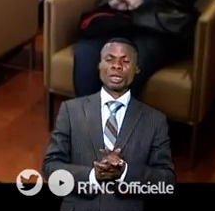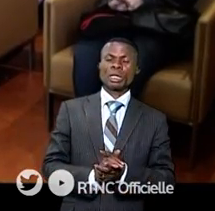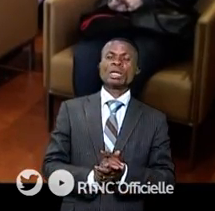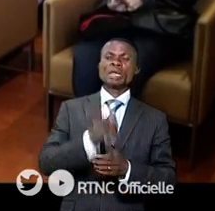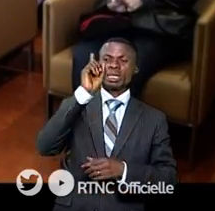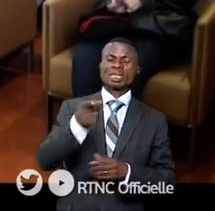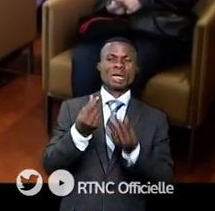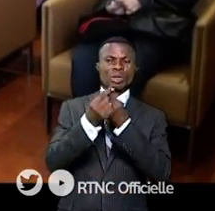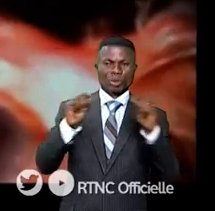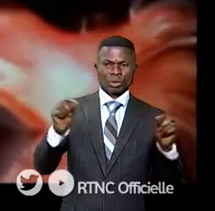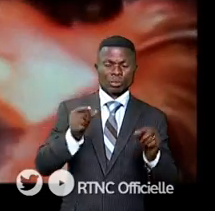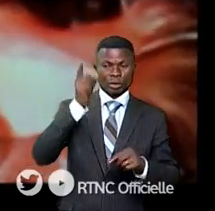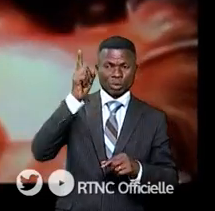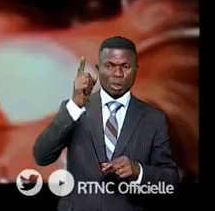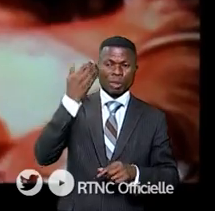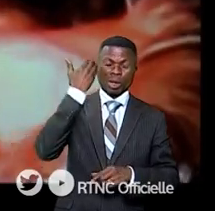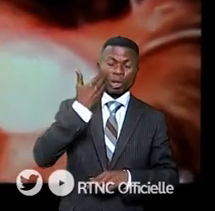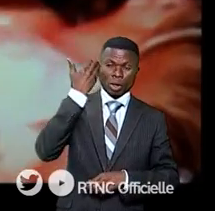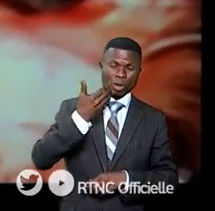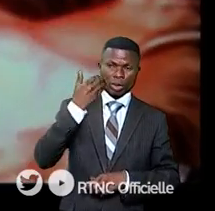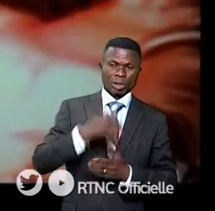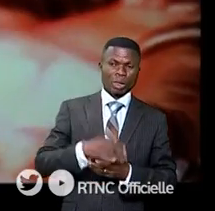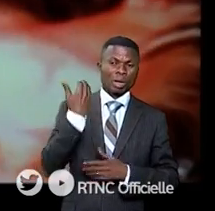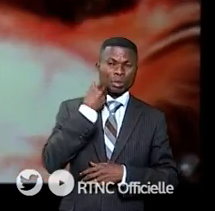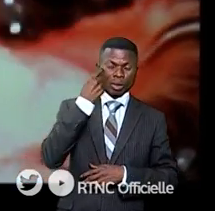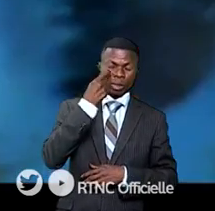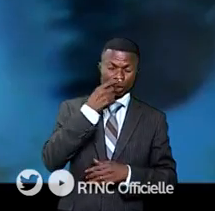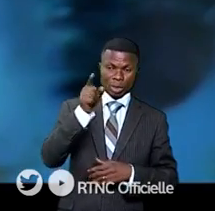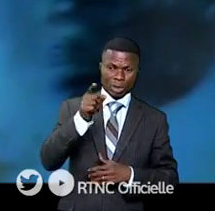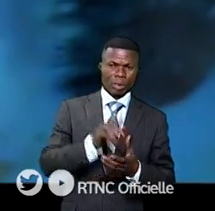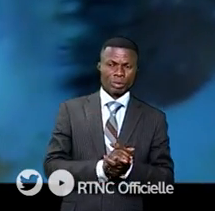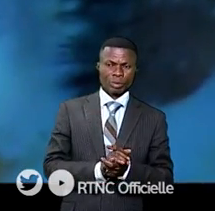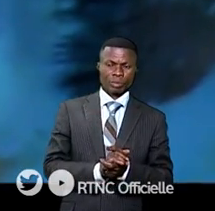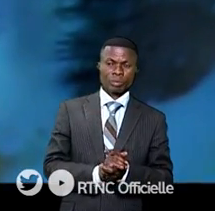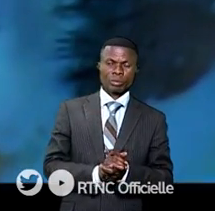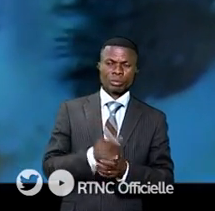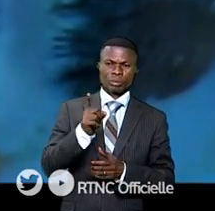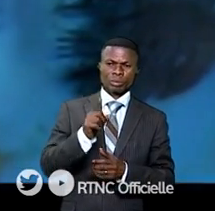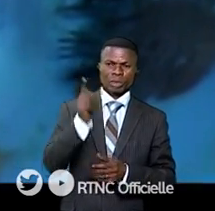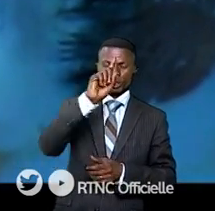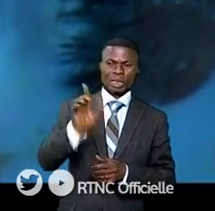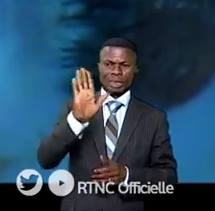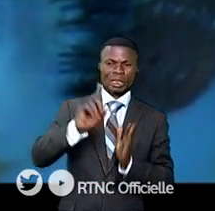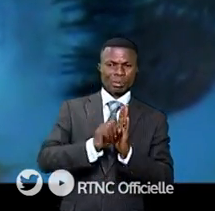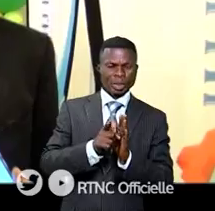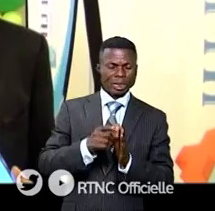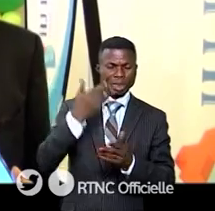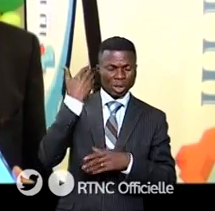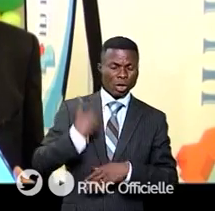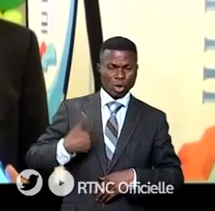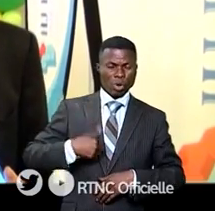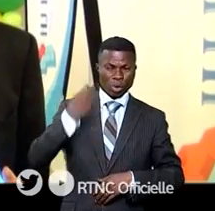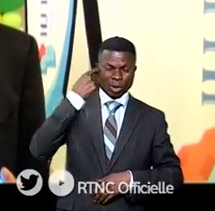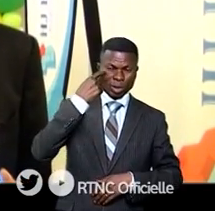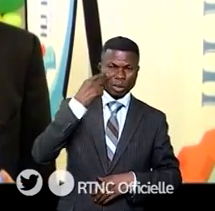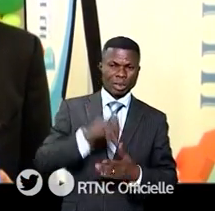premiers cas d'intervention chirurgicale de la cataracte par faco laser n'a duré que 25 minutes. C'est une technique qui